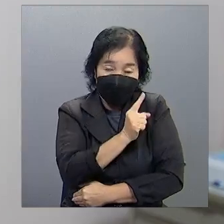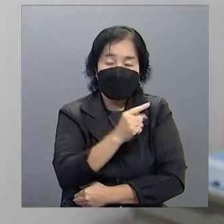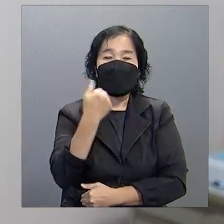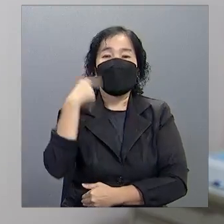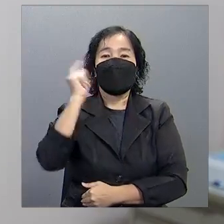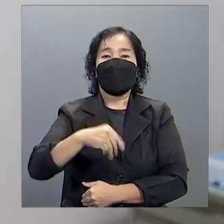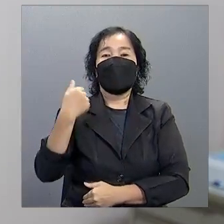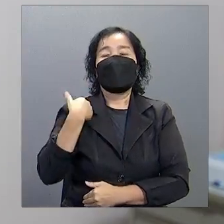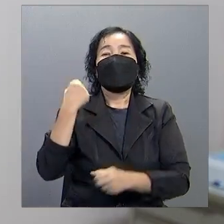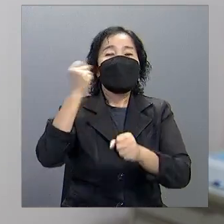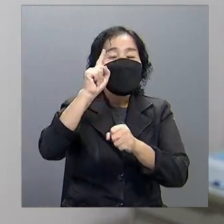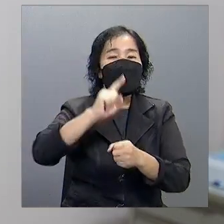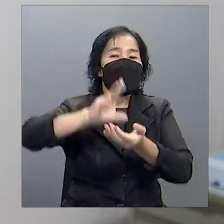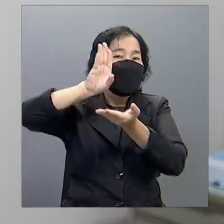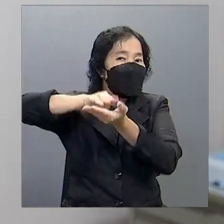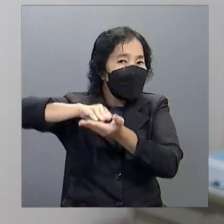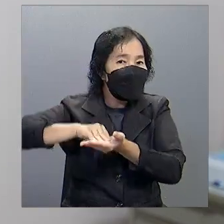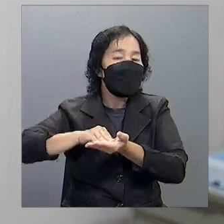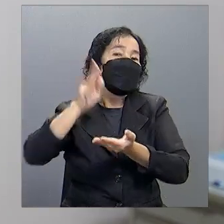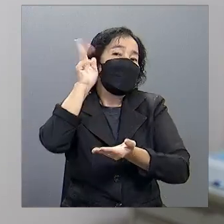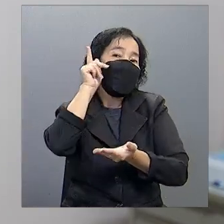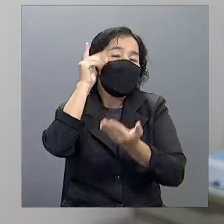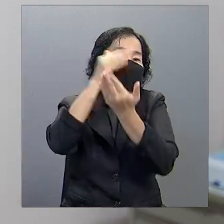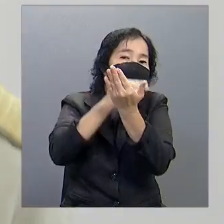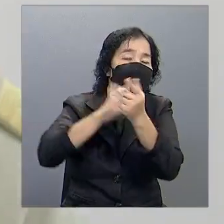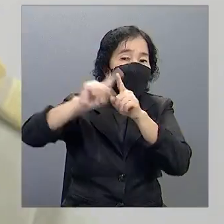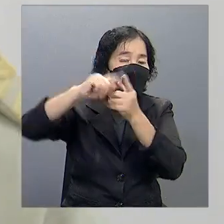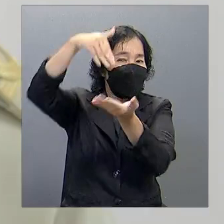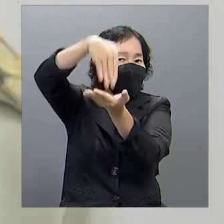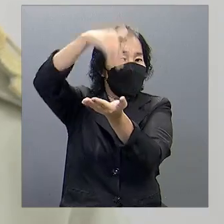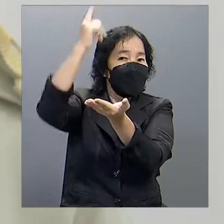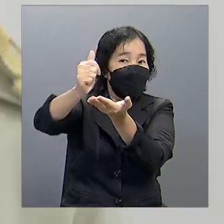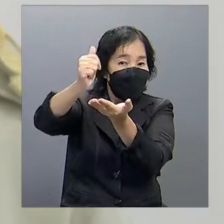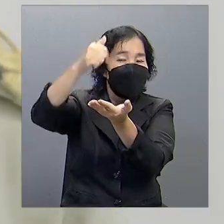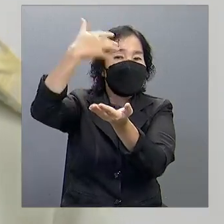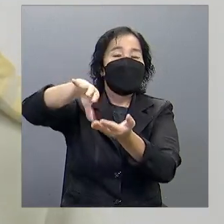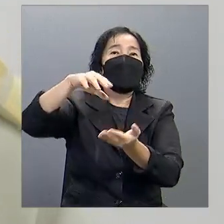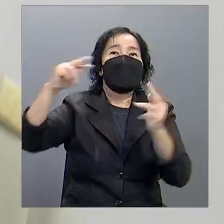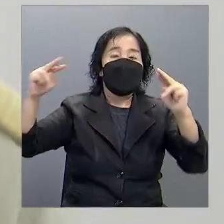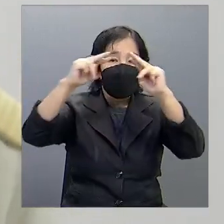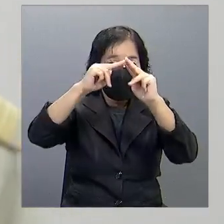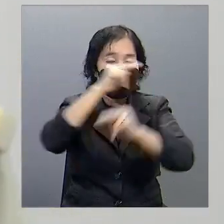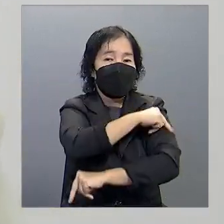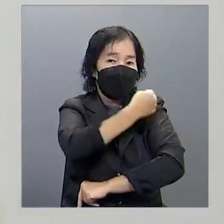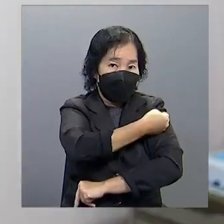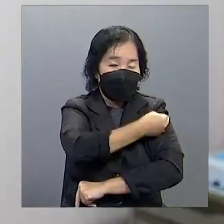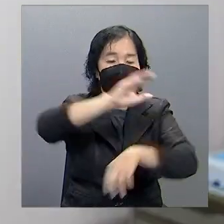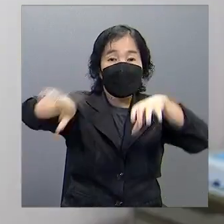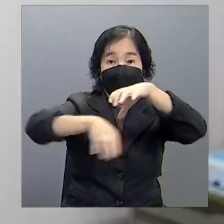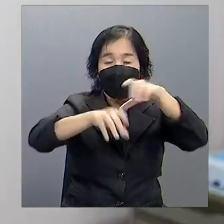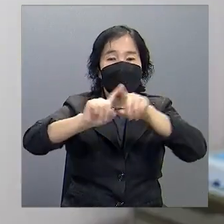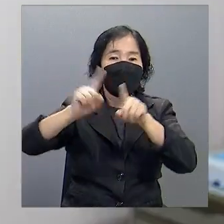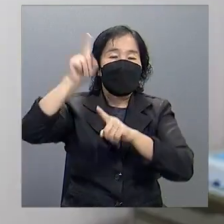มูลนะครับจากทีมหน่วยเหนือนะครับตั้งแต่กรมควบคุมโรคทีมสคร11ในพื้นที่ของจังหวัดนครศรีธรรม